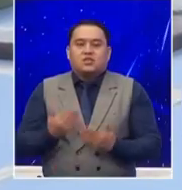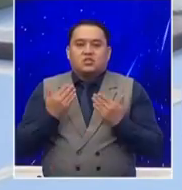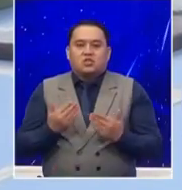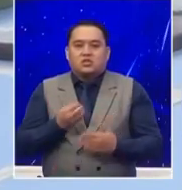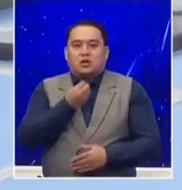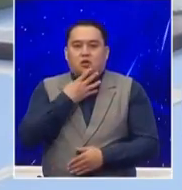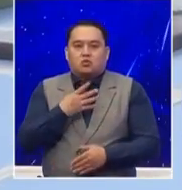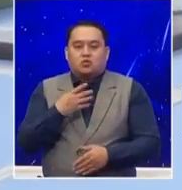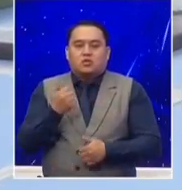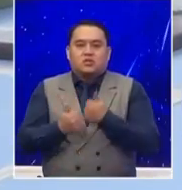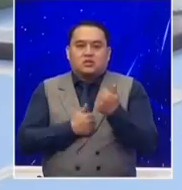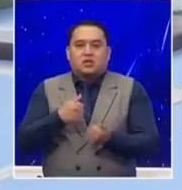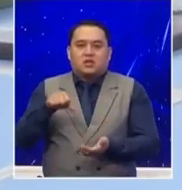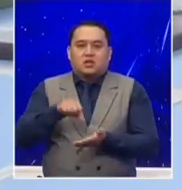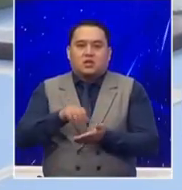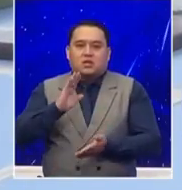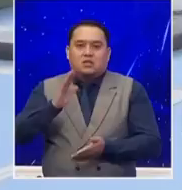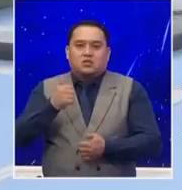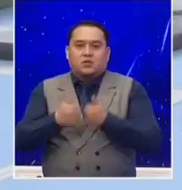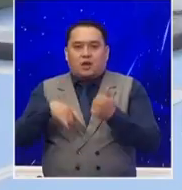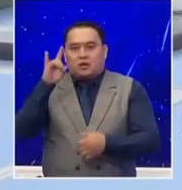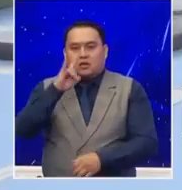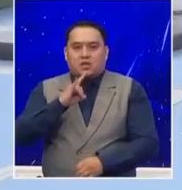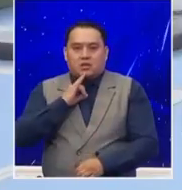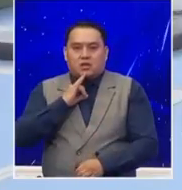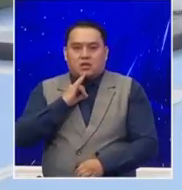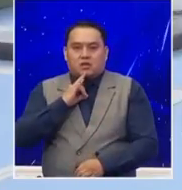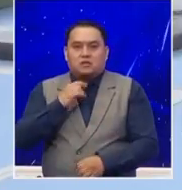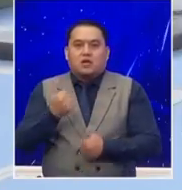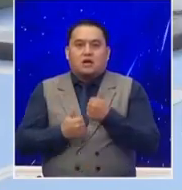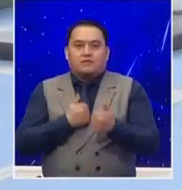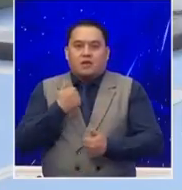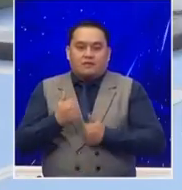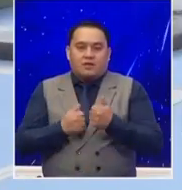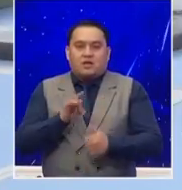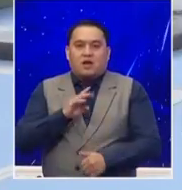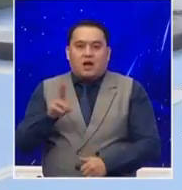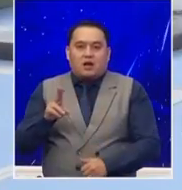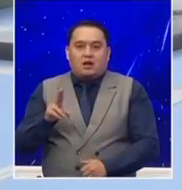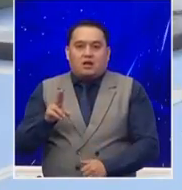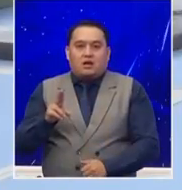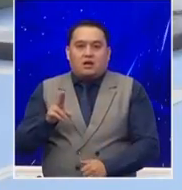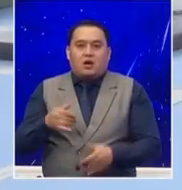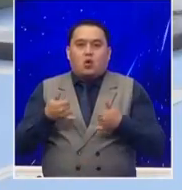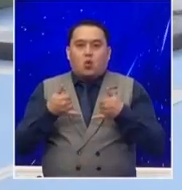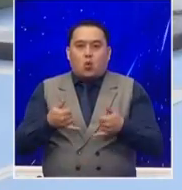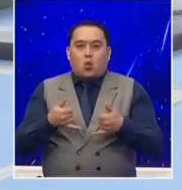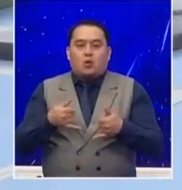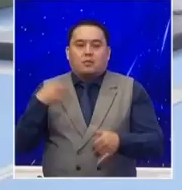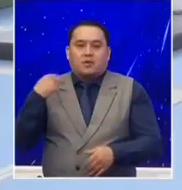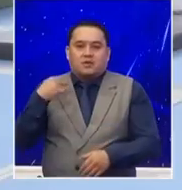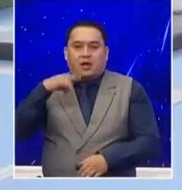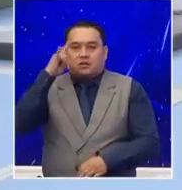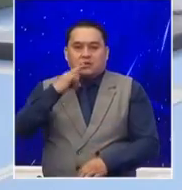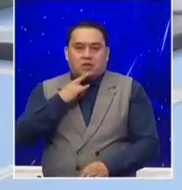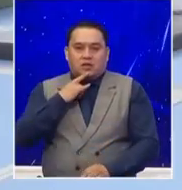старты чемпионата Казахстана. Это соревнование, это республиканский кубок президента Республики